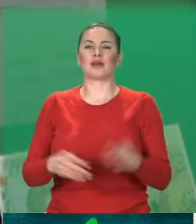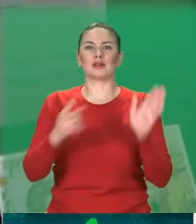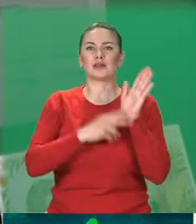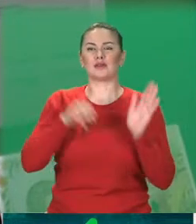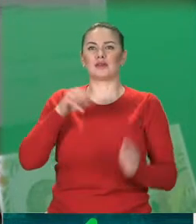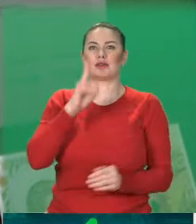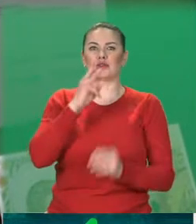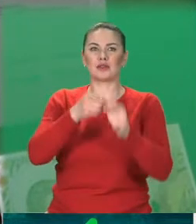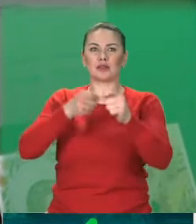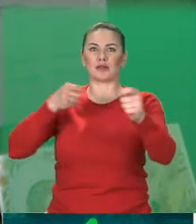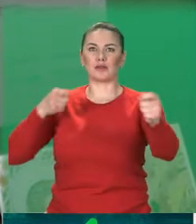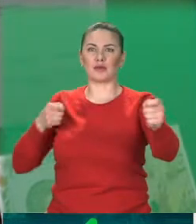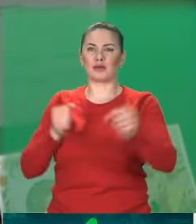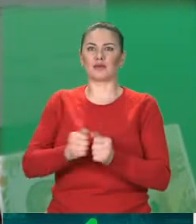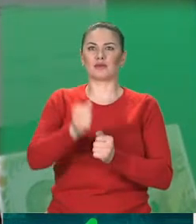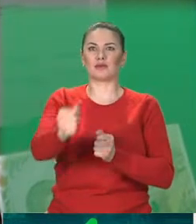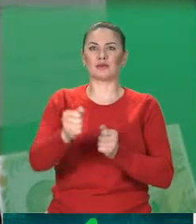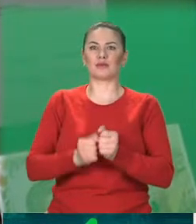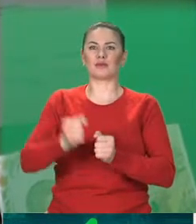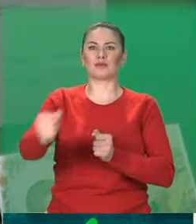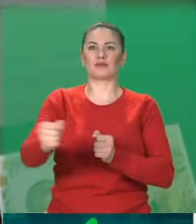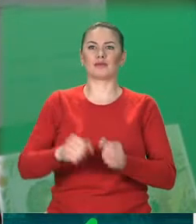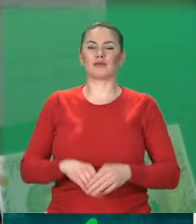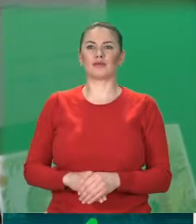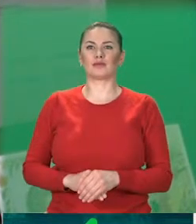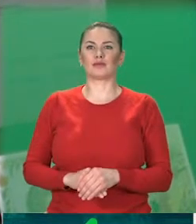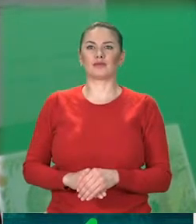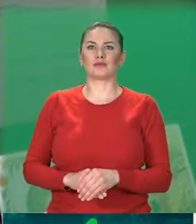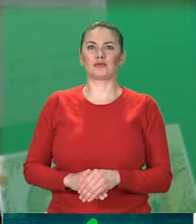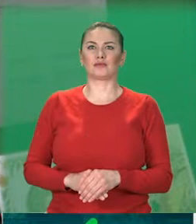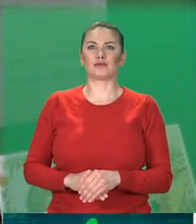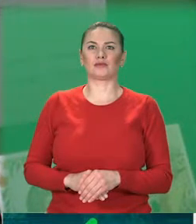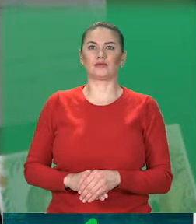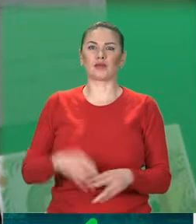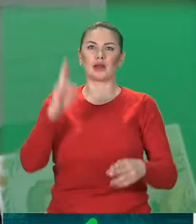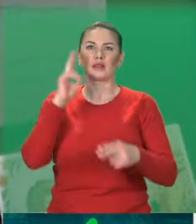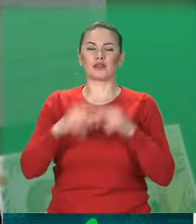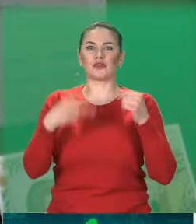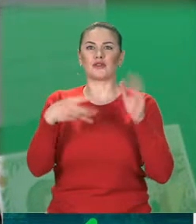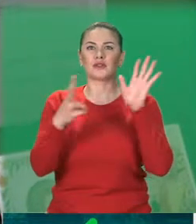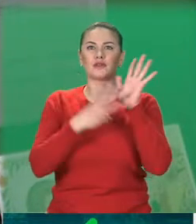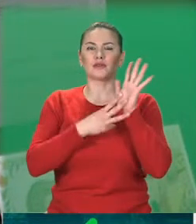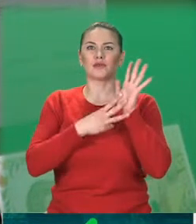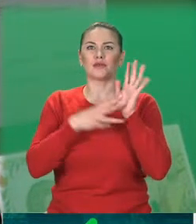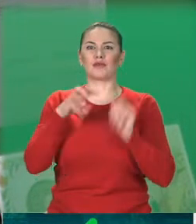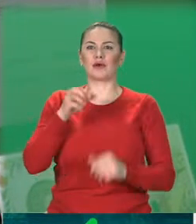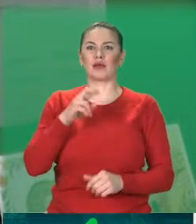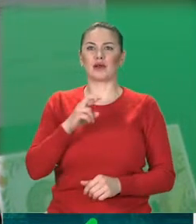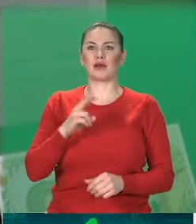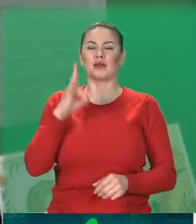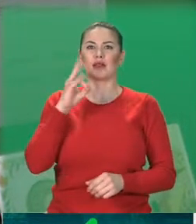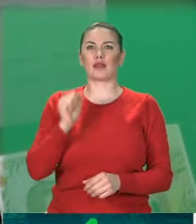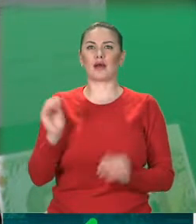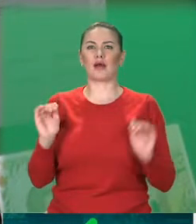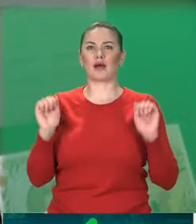государств России, государств-участников СНГ, эстафета завершает свое шествие 28 мая на Поклонной горе в городе Москва